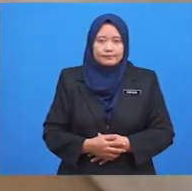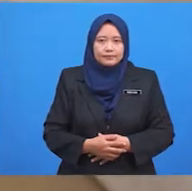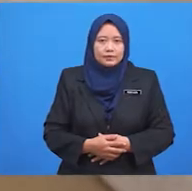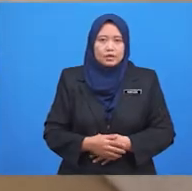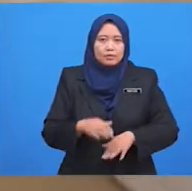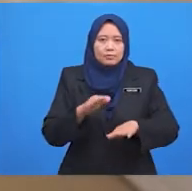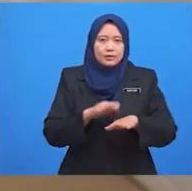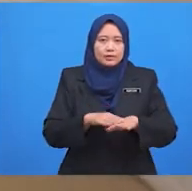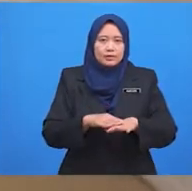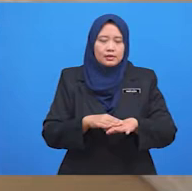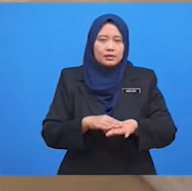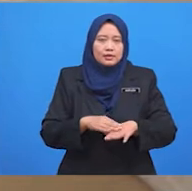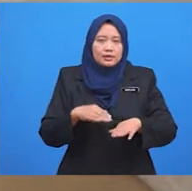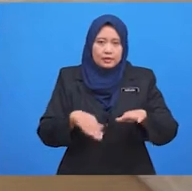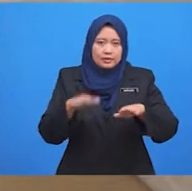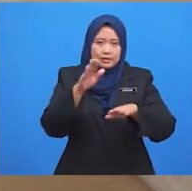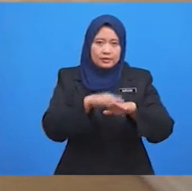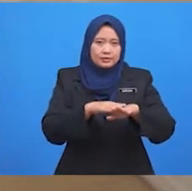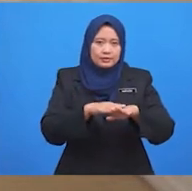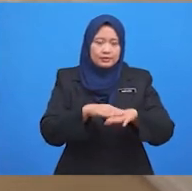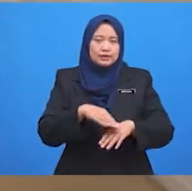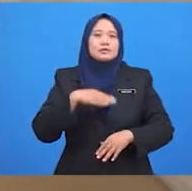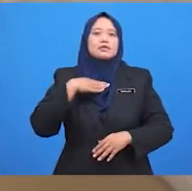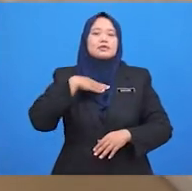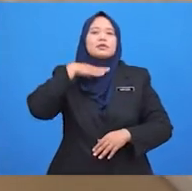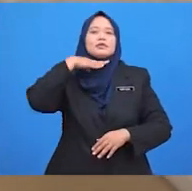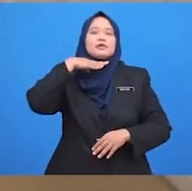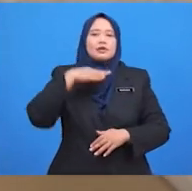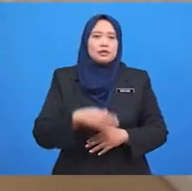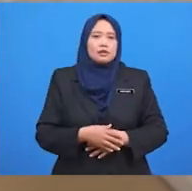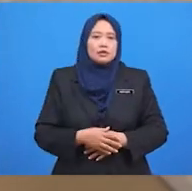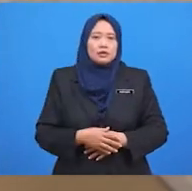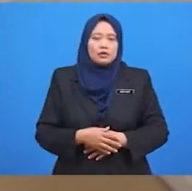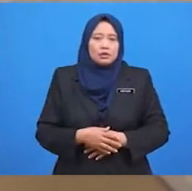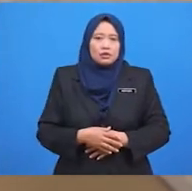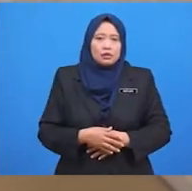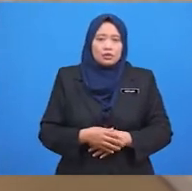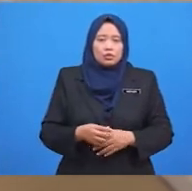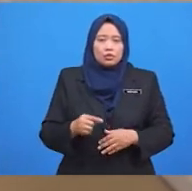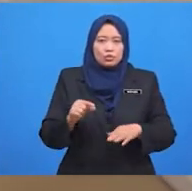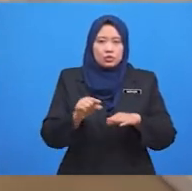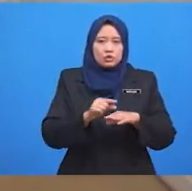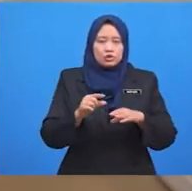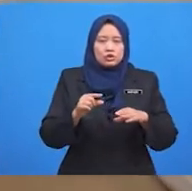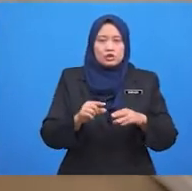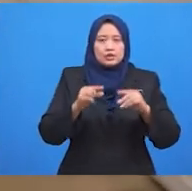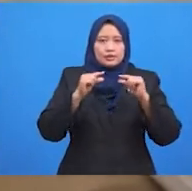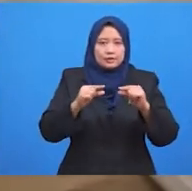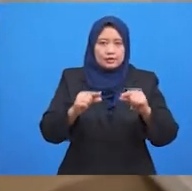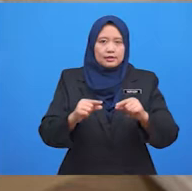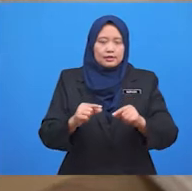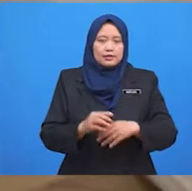Pada bahagian atas dada, gerakan prop dan gerakan grab mencengkam bagi menguatkan otot.